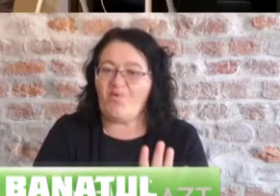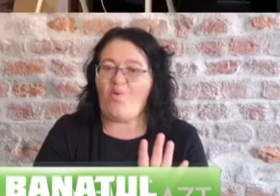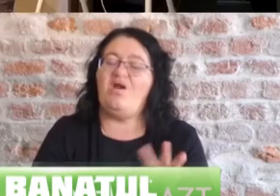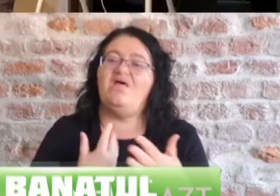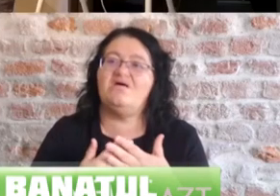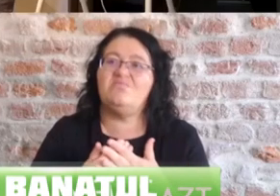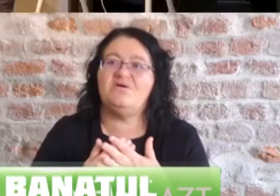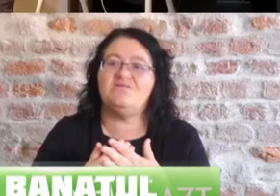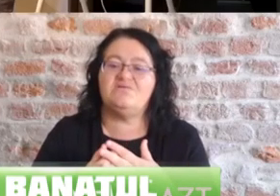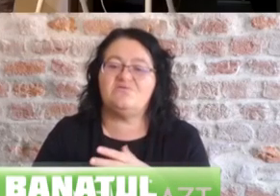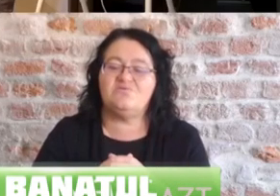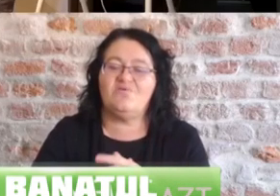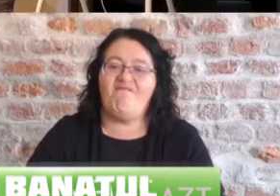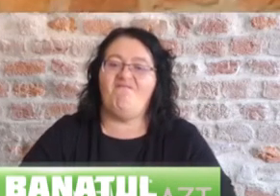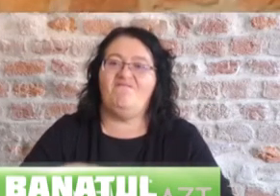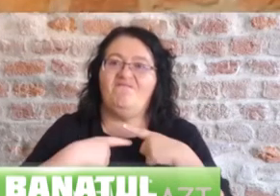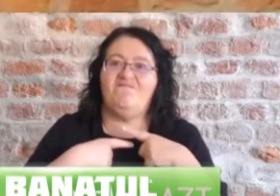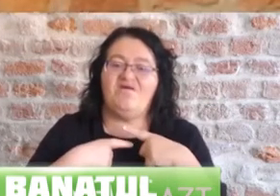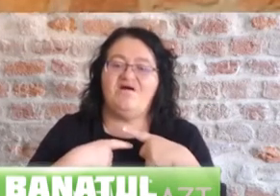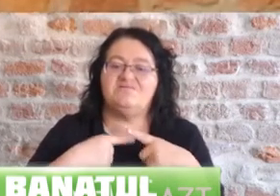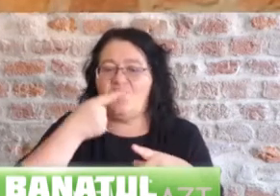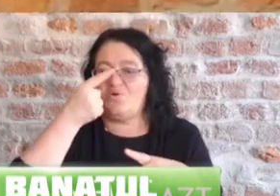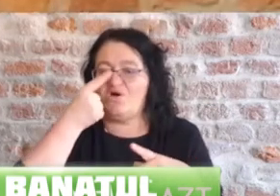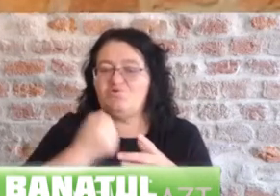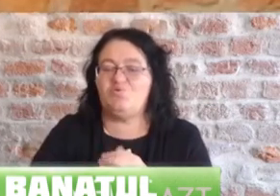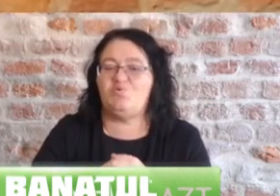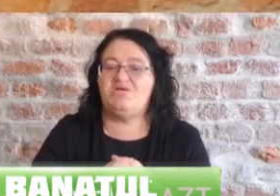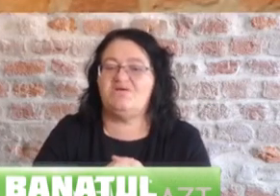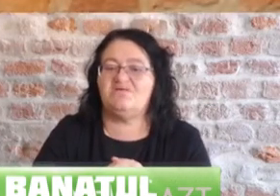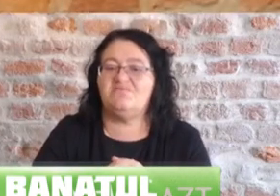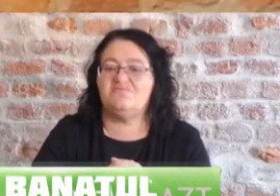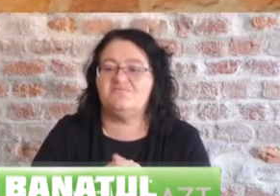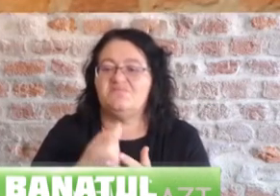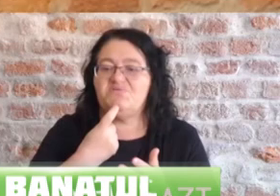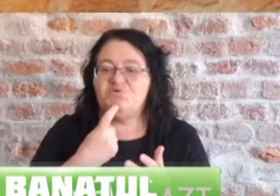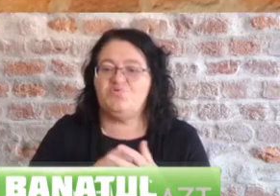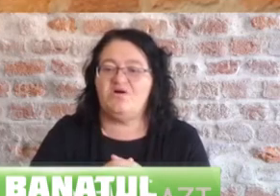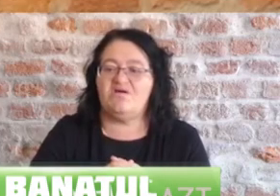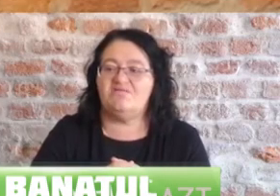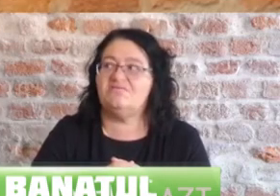ales pentru viața urbană a orașului.